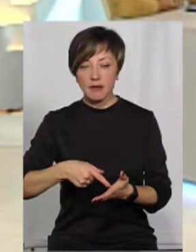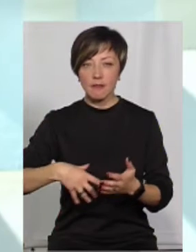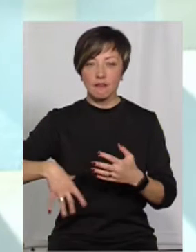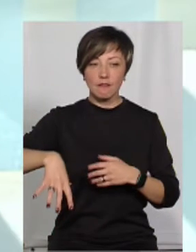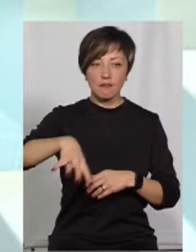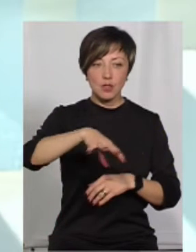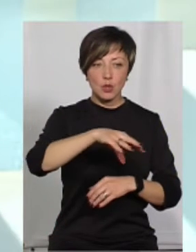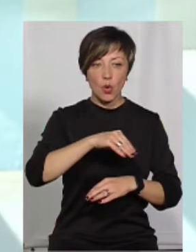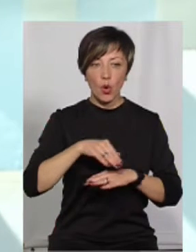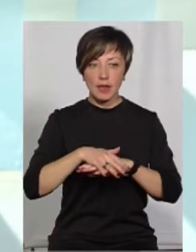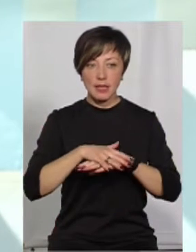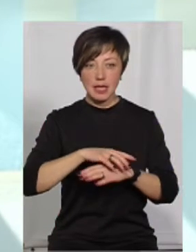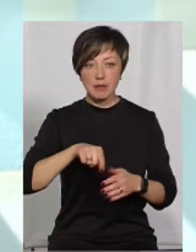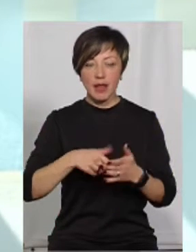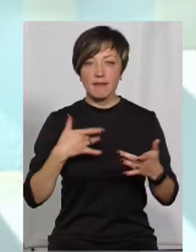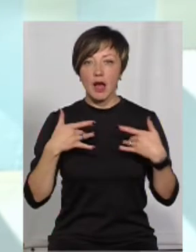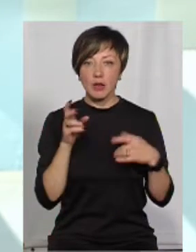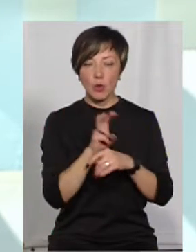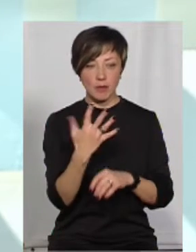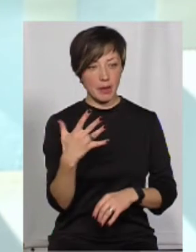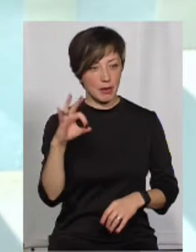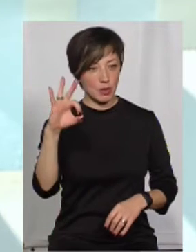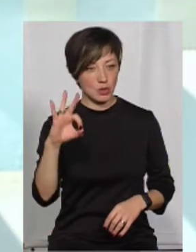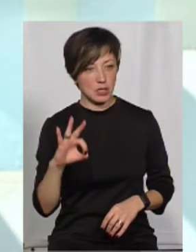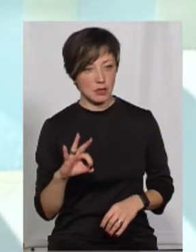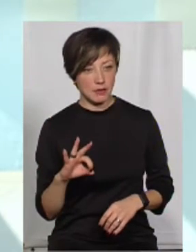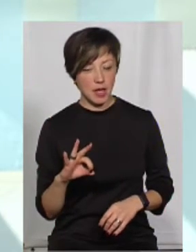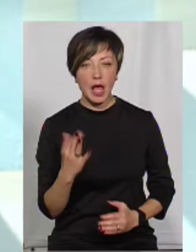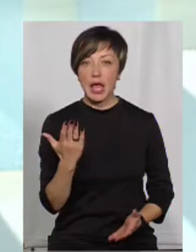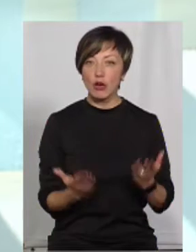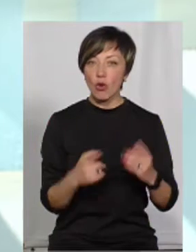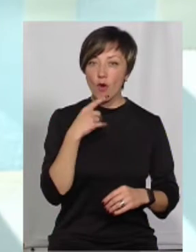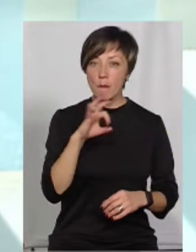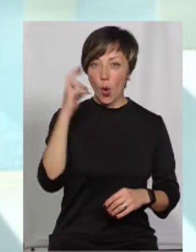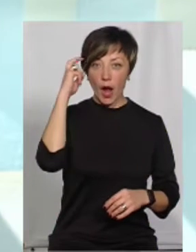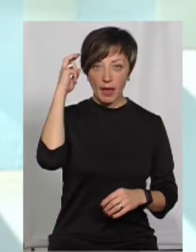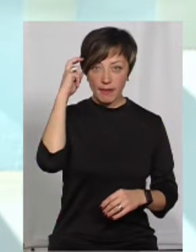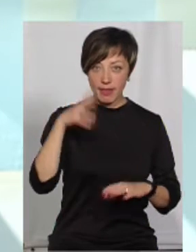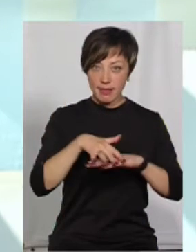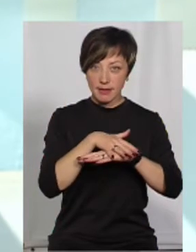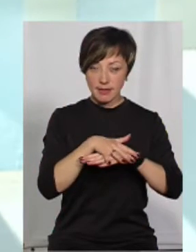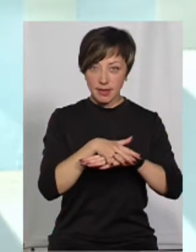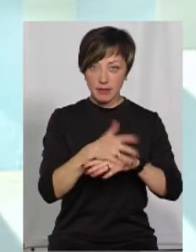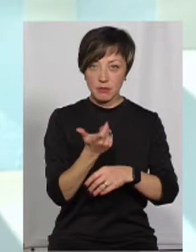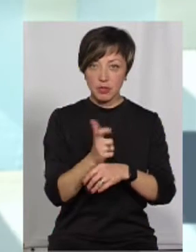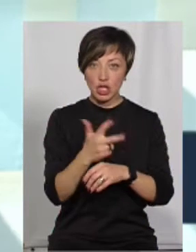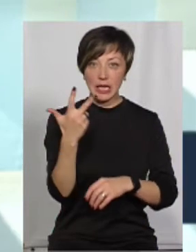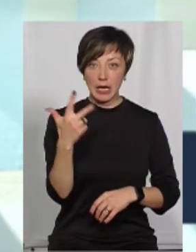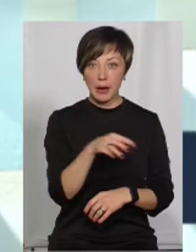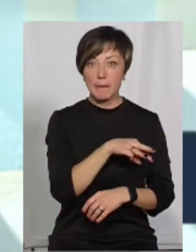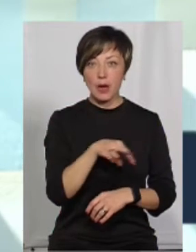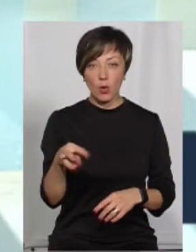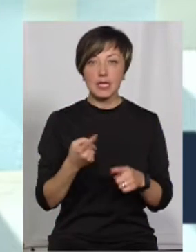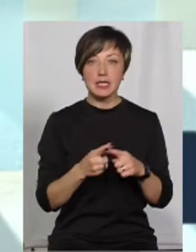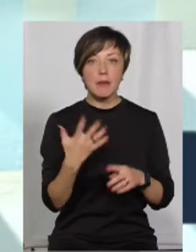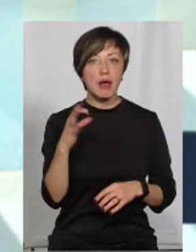усього населення міста в театр ходять 5%. Тобто, якщо ми говоримо про Київ, де населення там більше, ніж 3 мільйони,